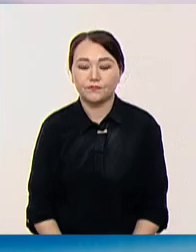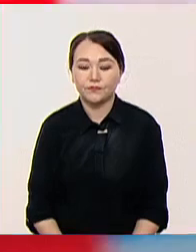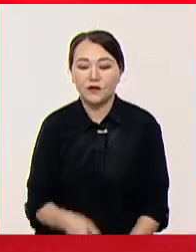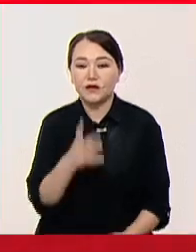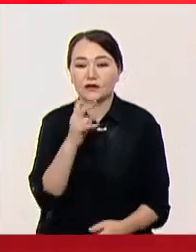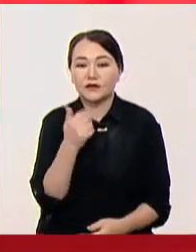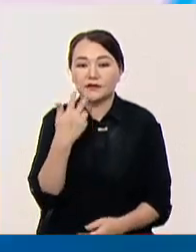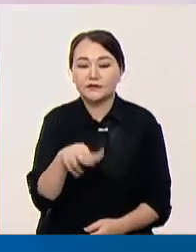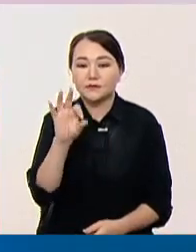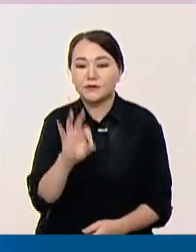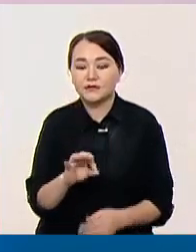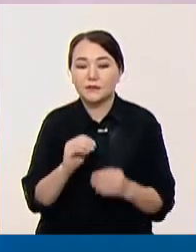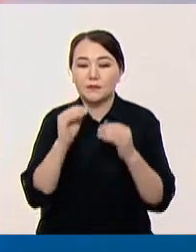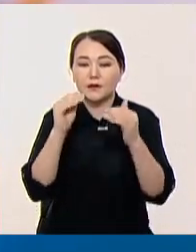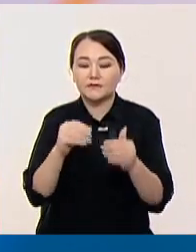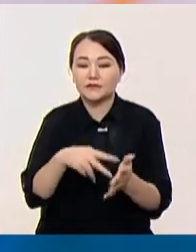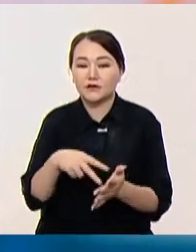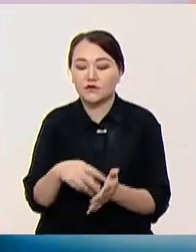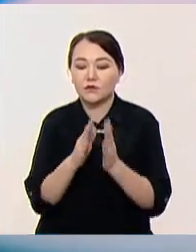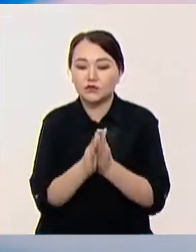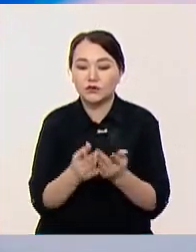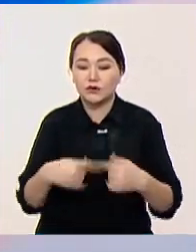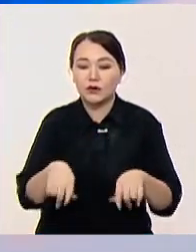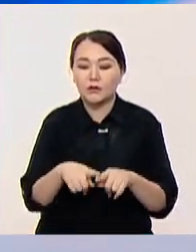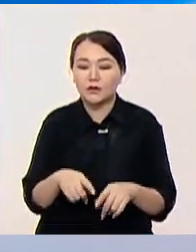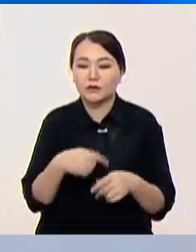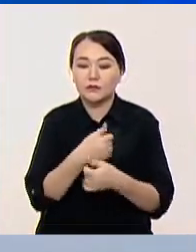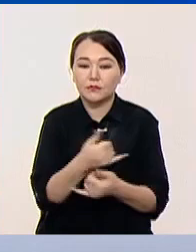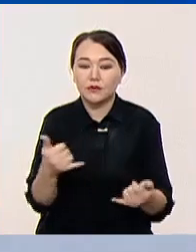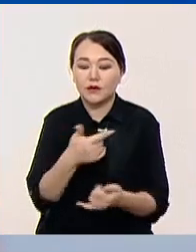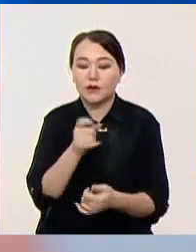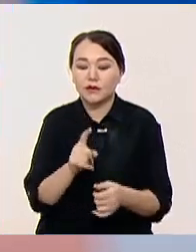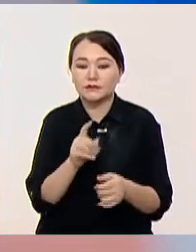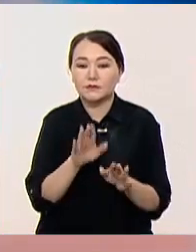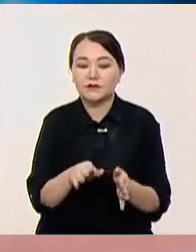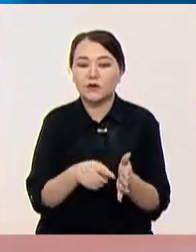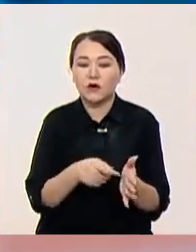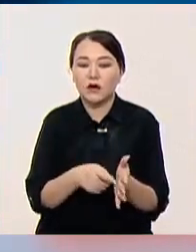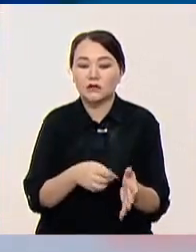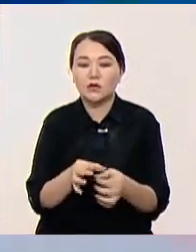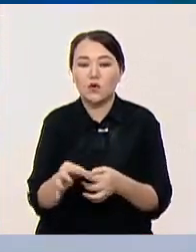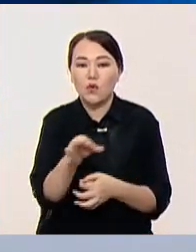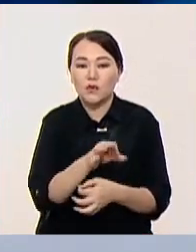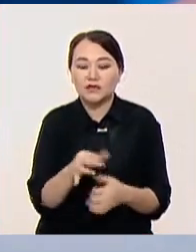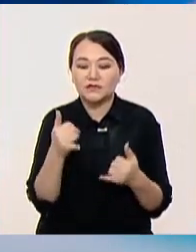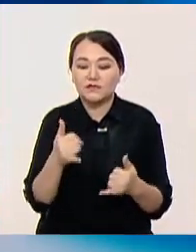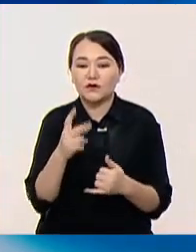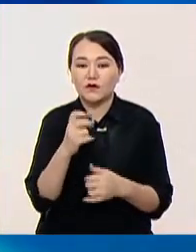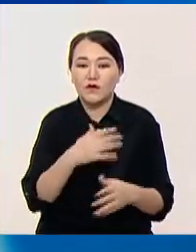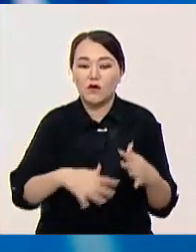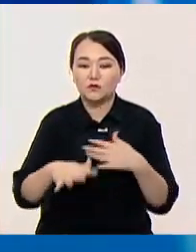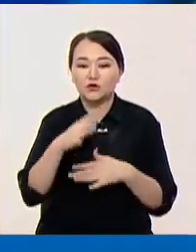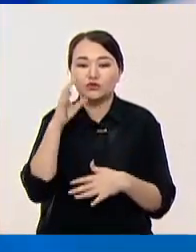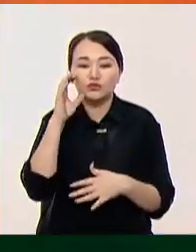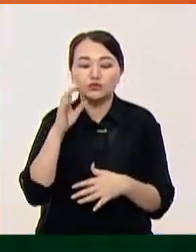На 30% повысить тариф просит компания, подающая газ по магистрали в Карагандинской области. Сегодня на общественных